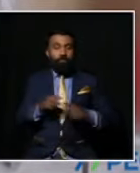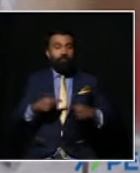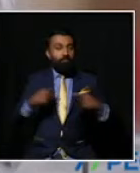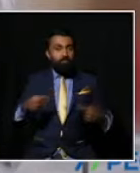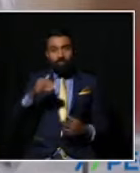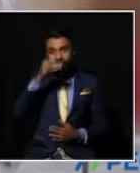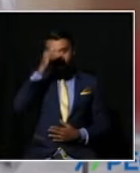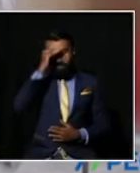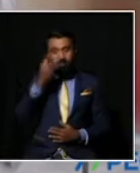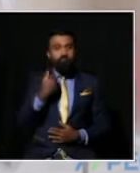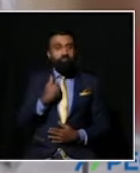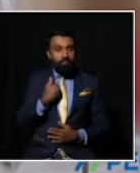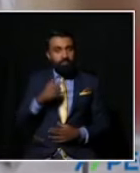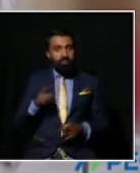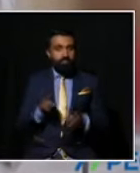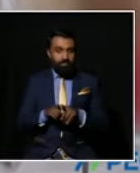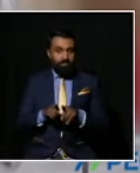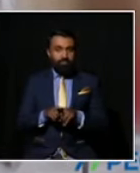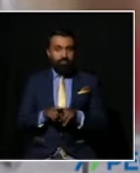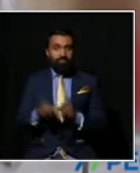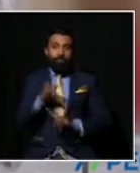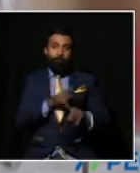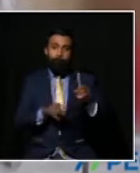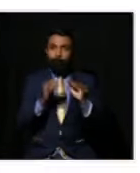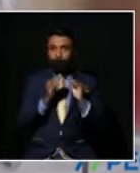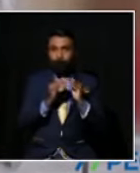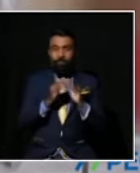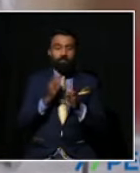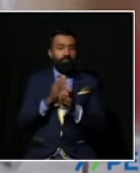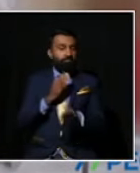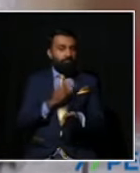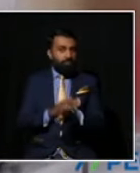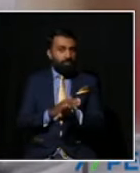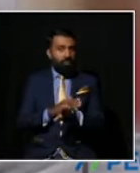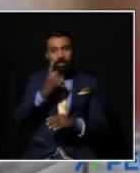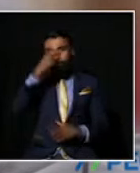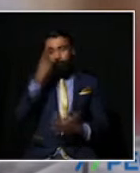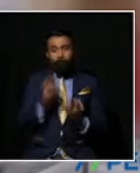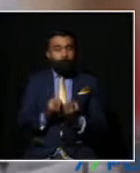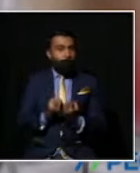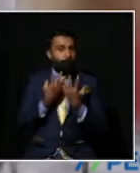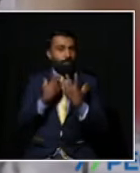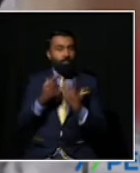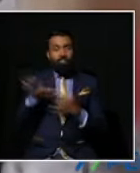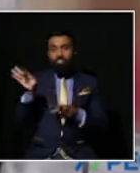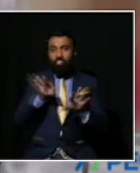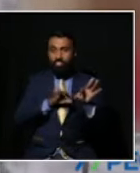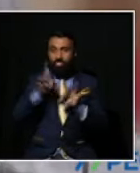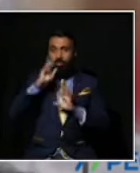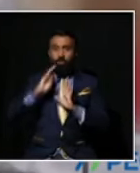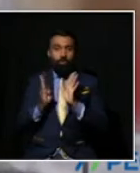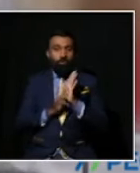දරපු පතේ මම දරනවා. ඒ මොකද මේ පාර්ලිමේන්තුවේ මීට කලින් පාස්කු ප්‍රහාරය පිළිබඳව තේරීම් කාරක සභාවක්